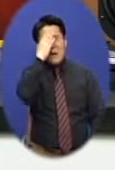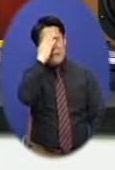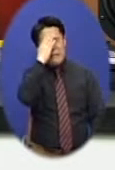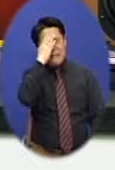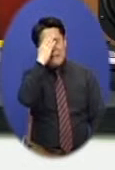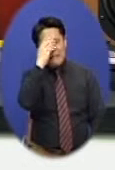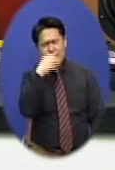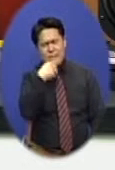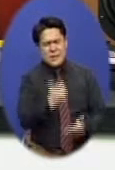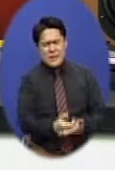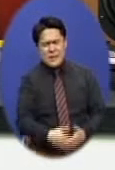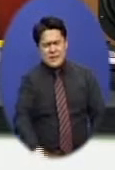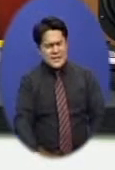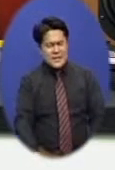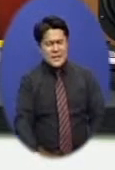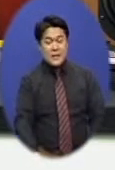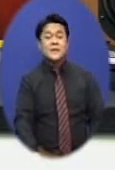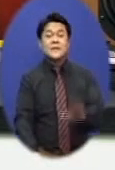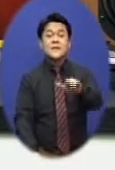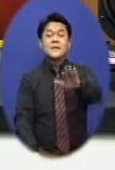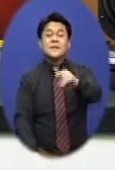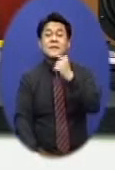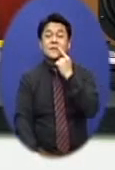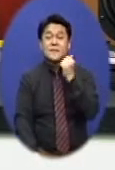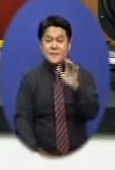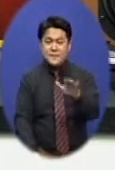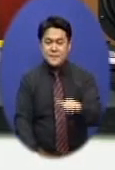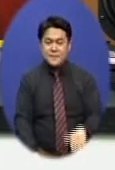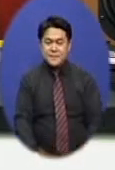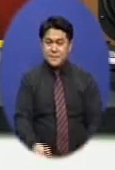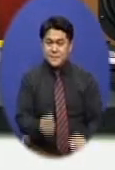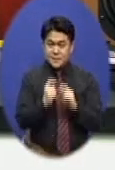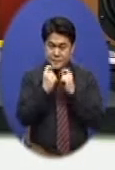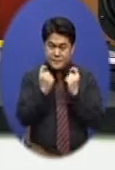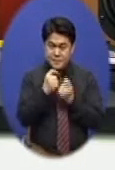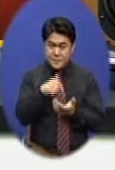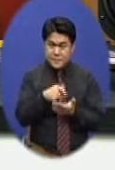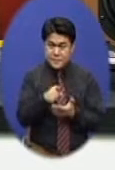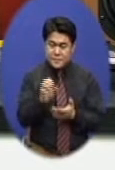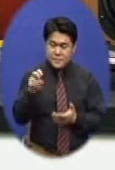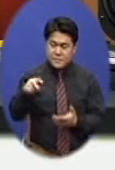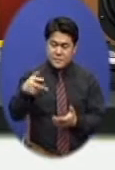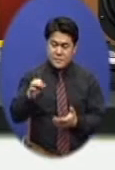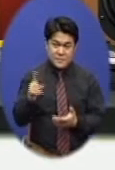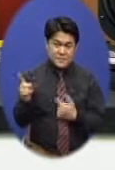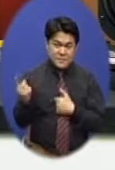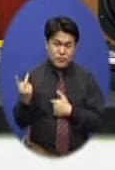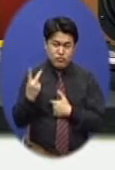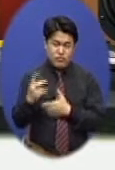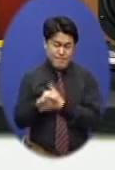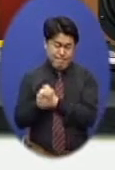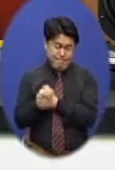그런 그냥 감정이 드는 거예요. 아버님. 네. 개인적으로 우리 저 유진아 가수를 또 나하고 또 참 잘하는